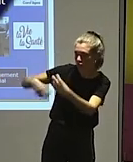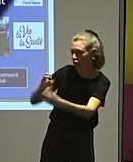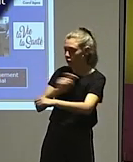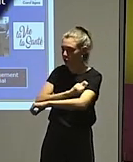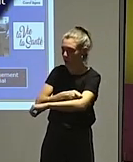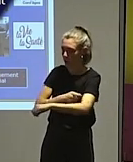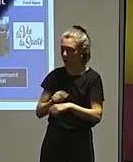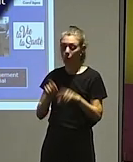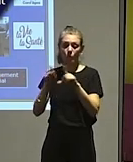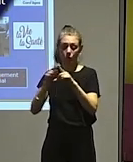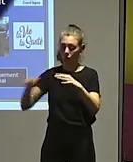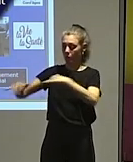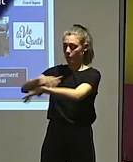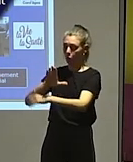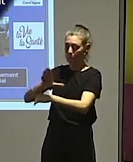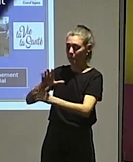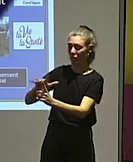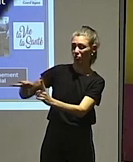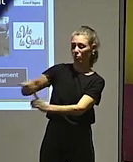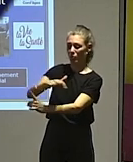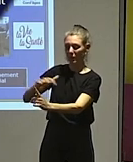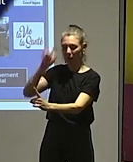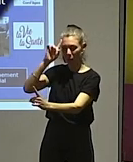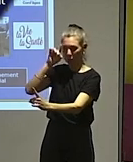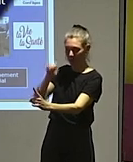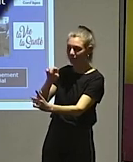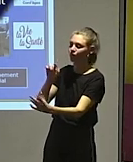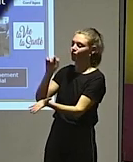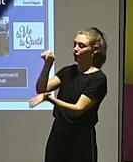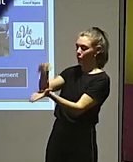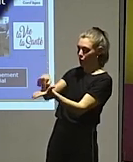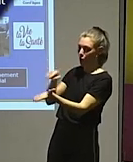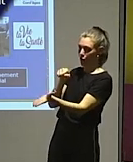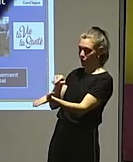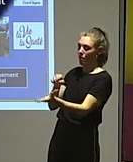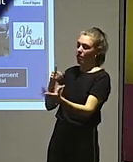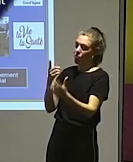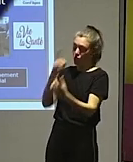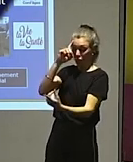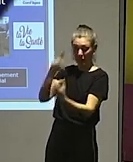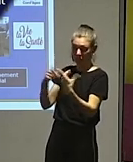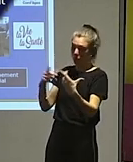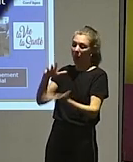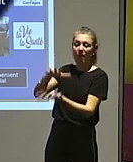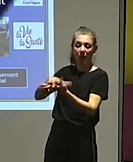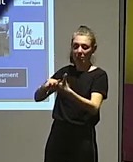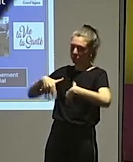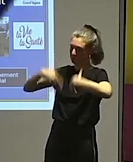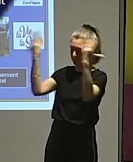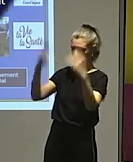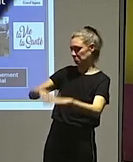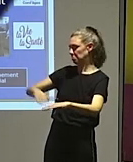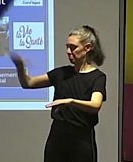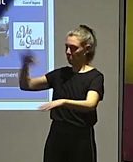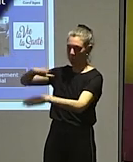des valeurs, par exemple à atelier cordage, très particulières, inter-âge, inter-pathologie. On oublie les catégorisations et